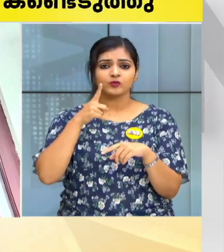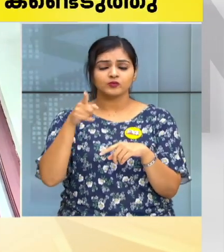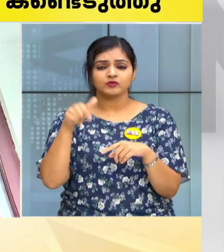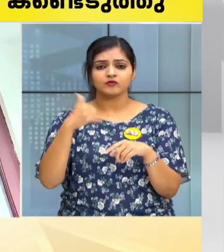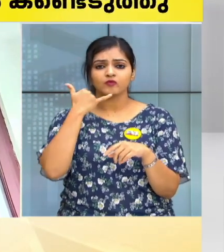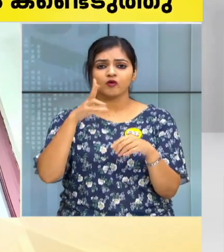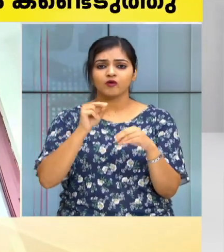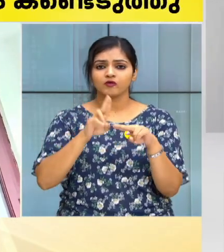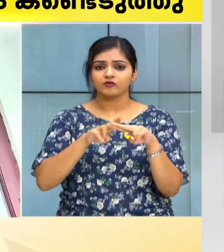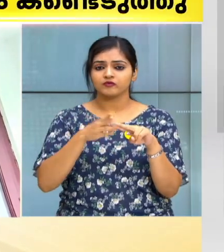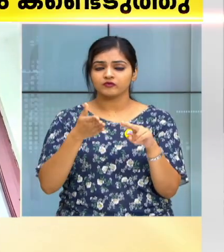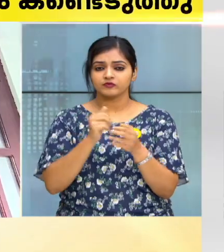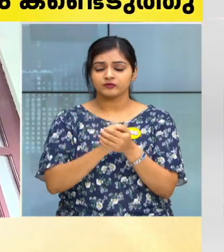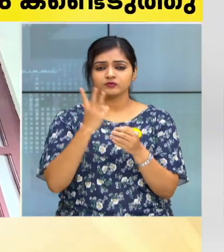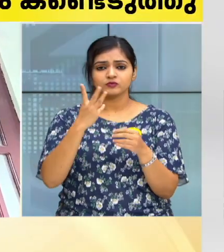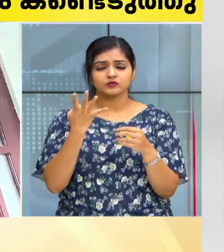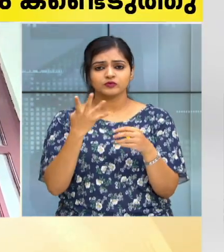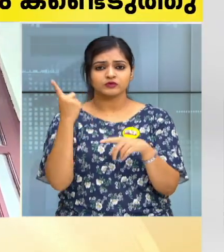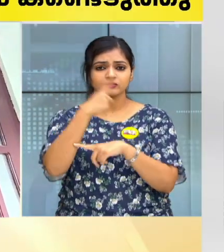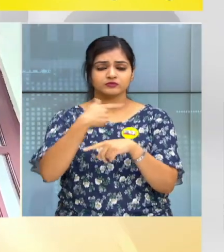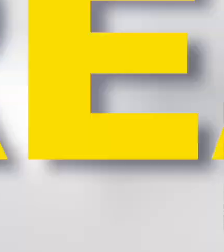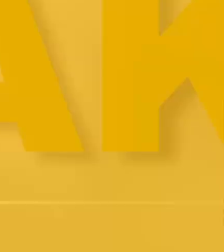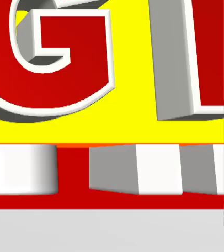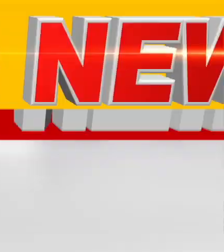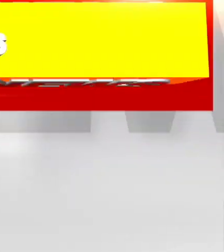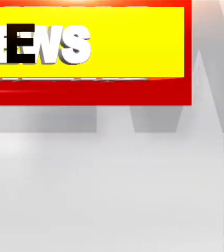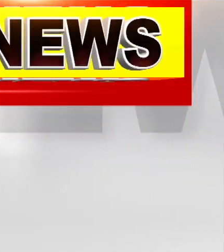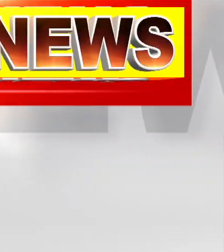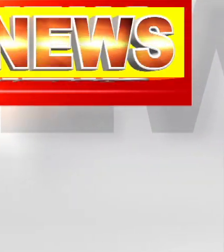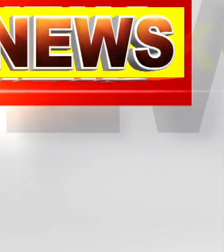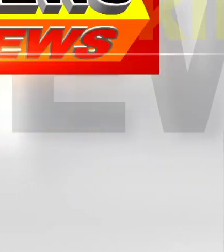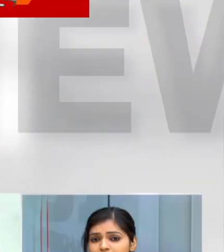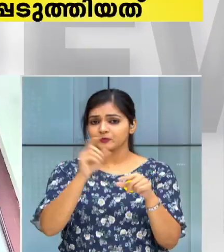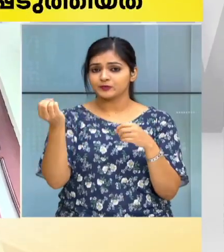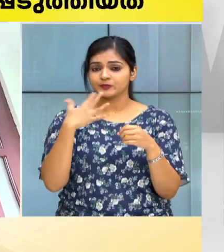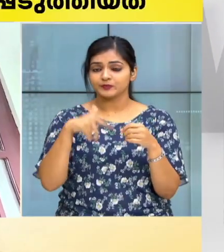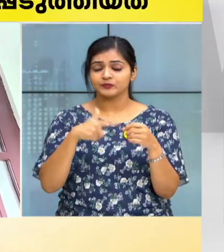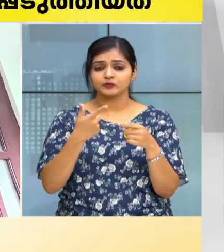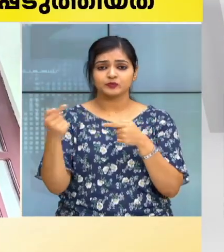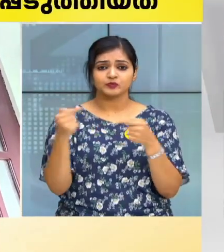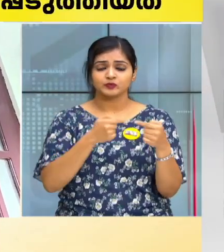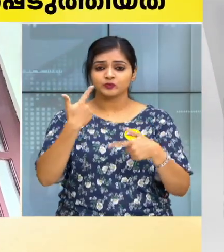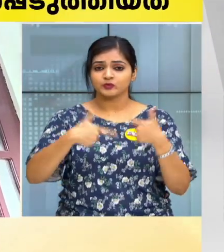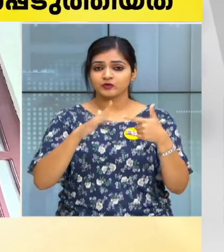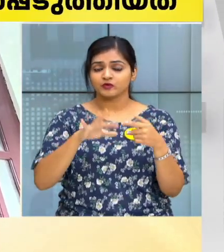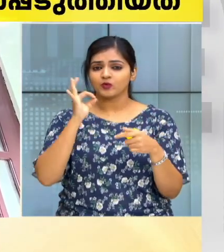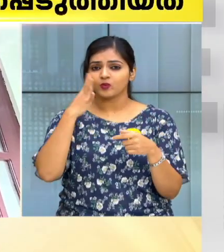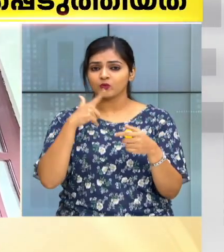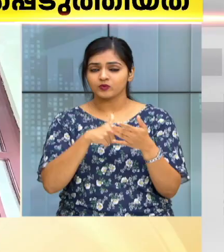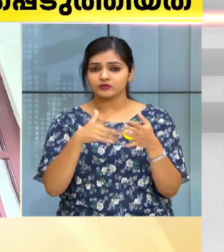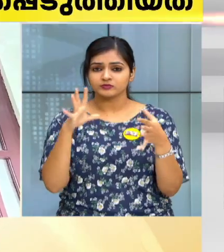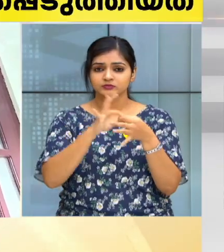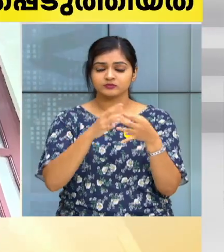ഓഫാണ്. 3-4 ദിവസം വിളിച്ചു നോക്കി. ആൾക്കാർ പറയുന്നത് ഇവിടെ വ്യാഴാഴ്ച ഇവർ തമ്മിൽ വഴക്കെന്തോ നടന്ന് സ്വർണത്തിൻ്റെ കേസ് കെട്ടും വെച്ചുകൊണ്ട്